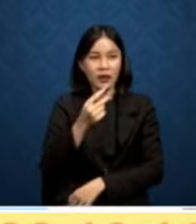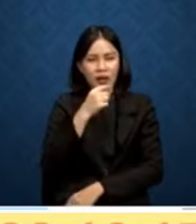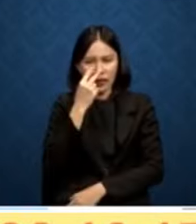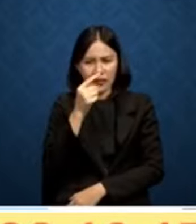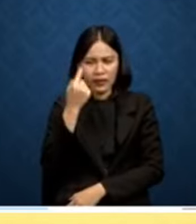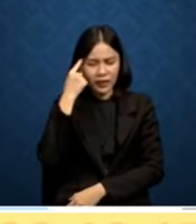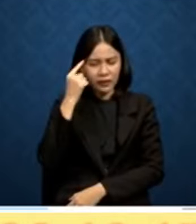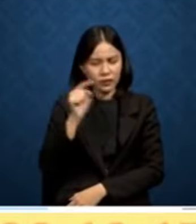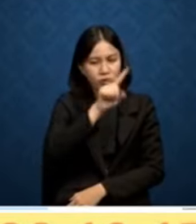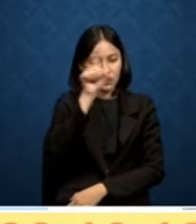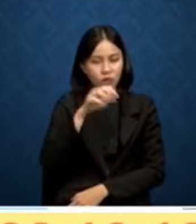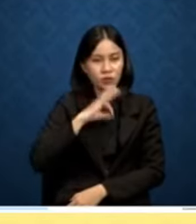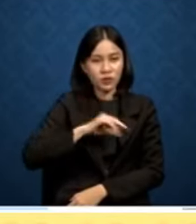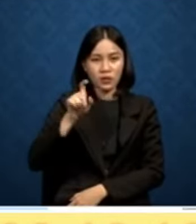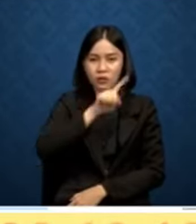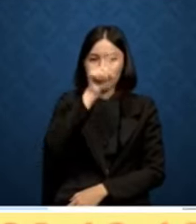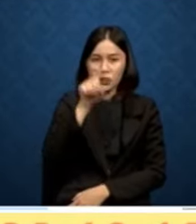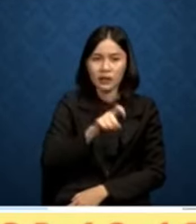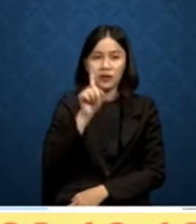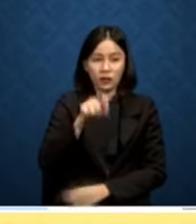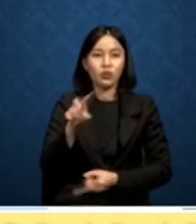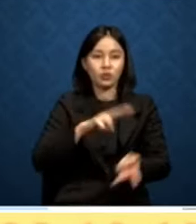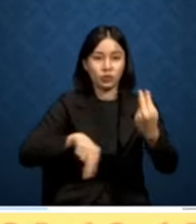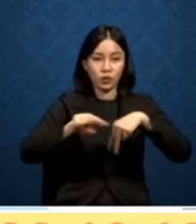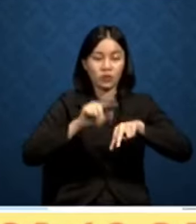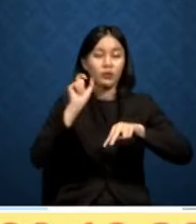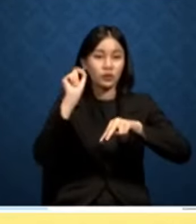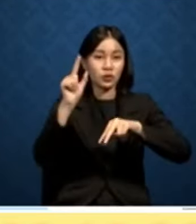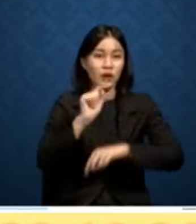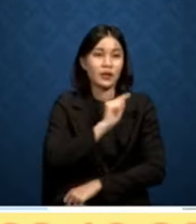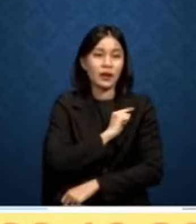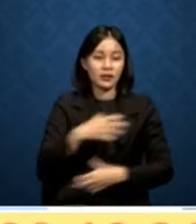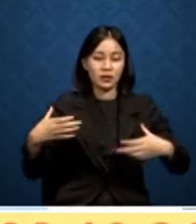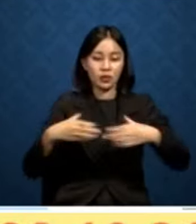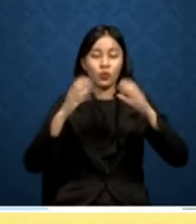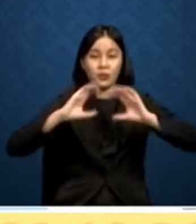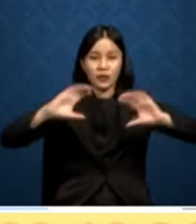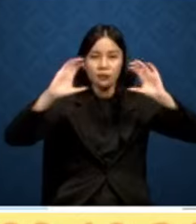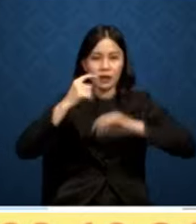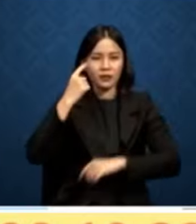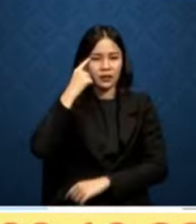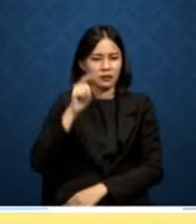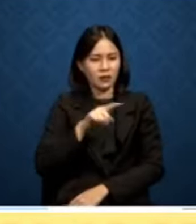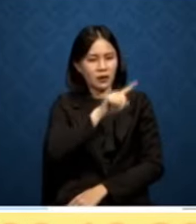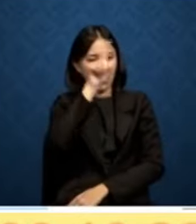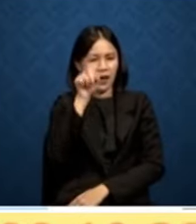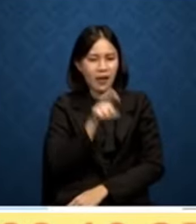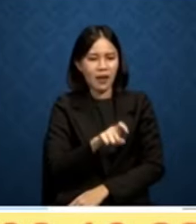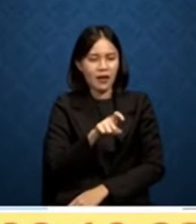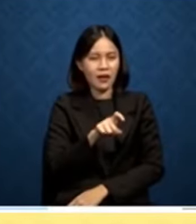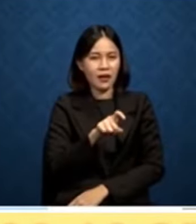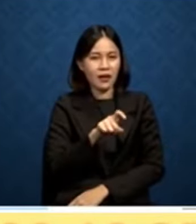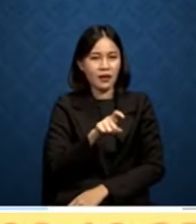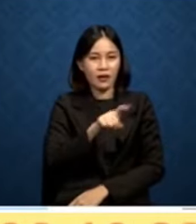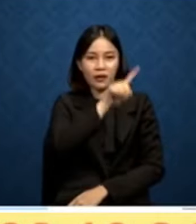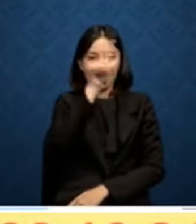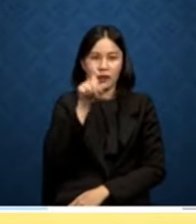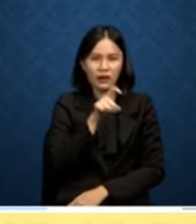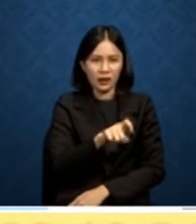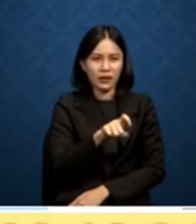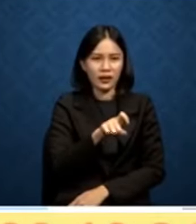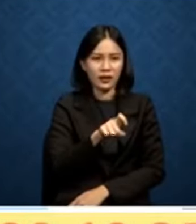มสงสัย ตองตัวสอบเลยครับคืหนาที่ของรัตบาล เห็อะไรที่มั Aนี่ยA ต้อง